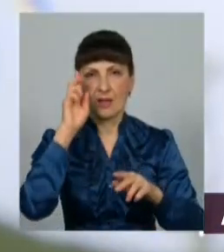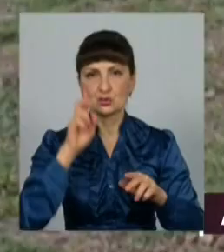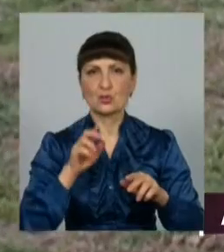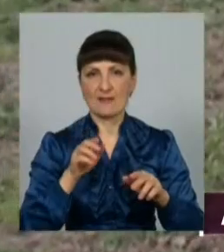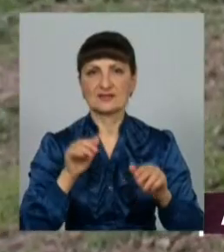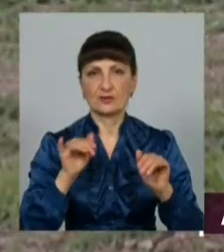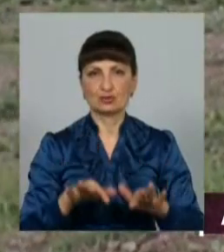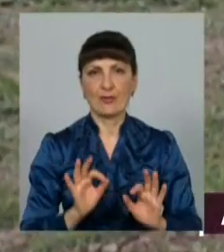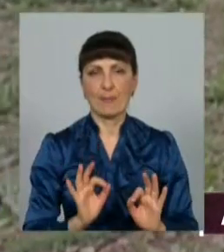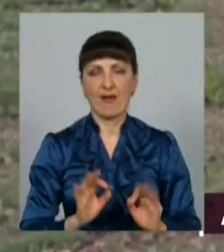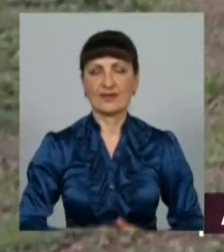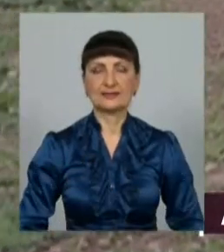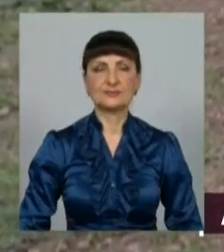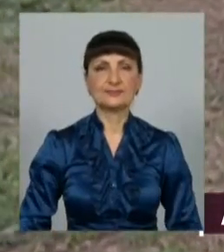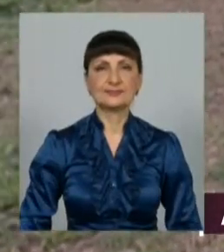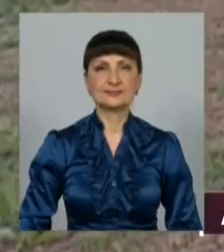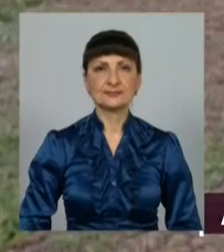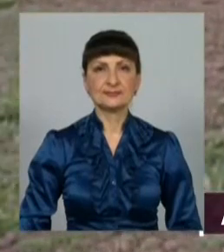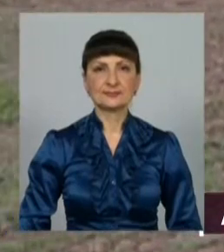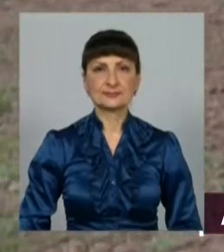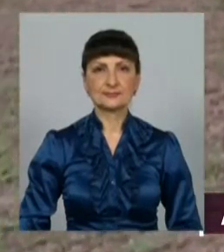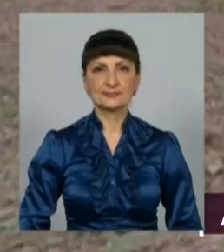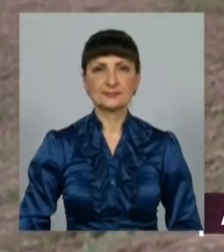рамена мир занимала саган той мунайтпасова телеканал алматы